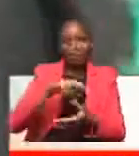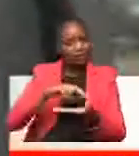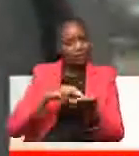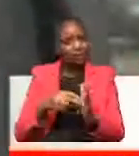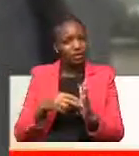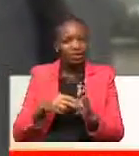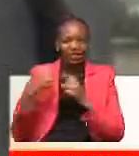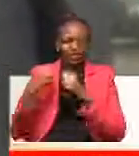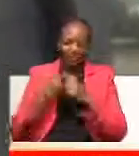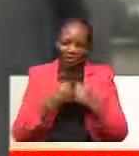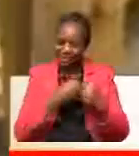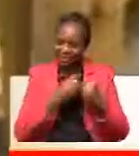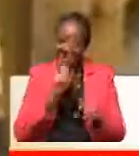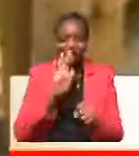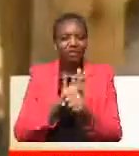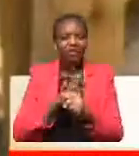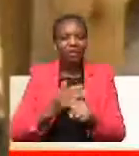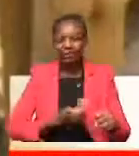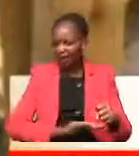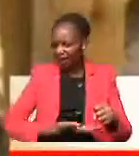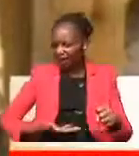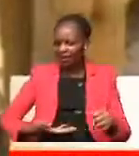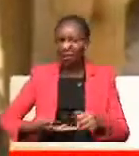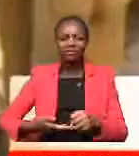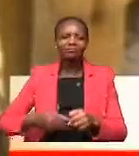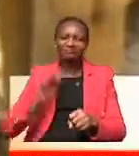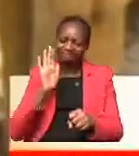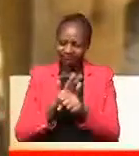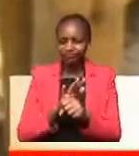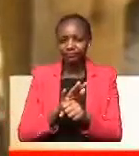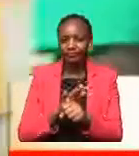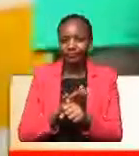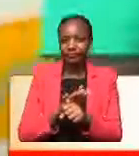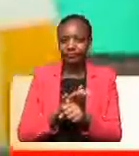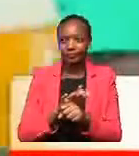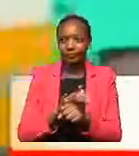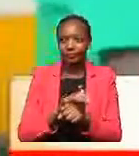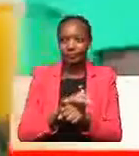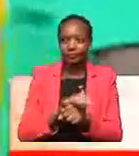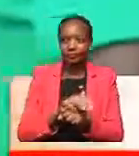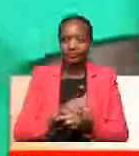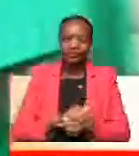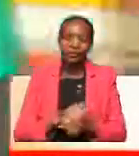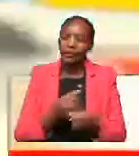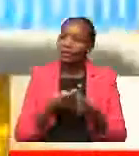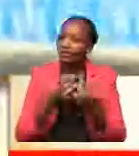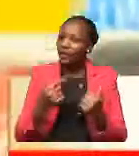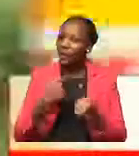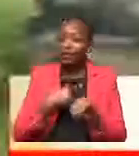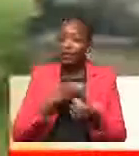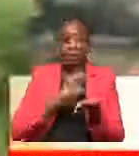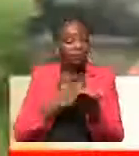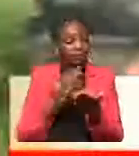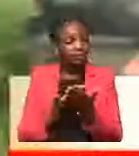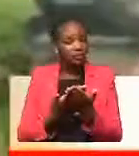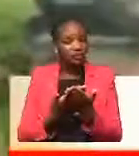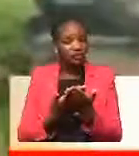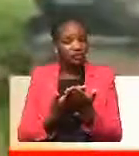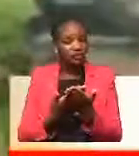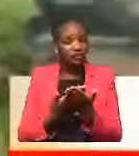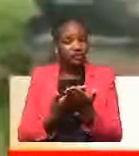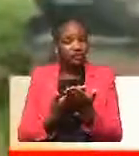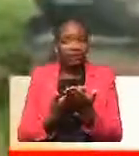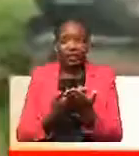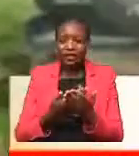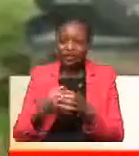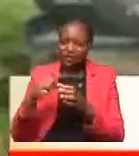Na njaa ndio itatua zaidi ya hiyo COVID. Saki kusema tuachiliwe COVID tufikie, lakini ni